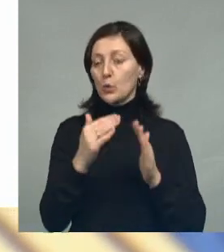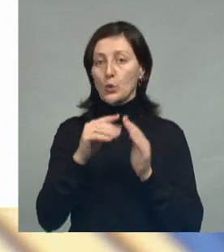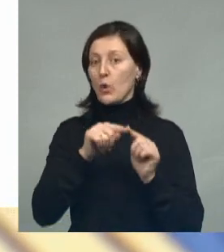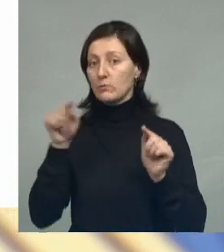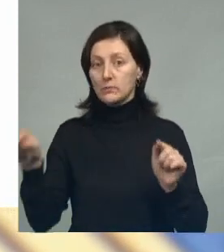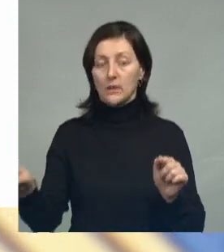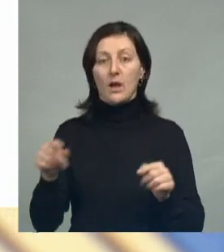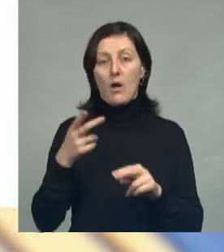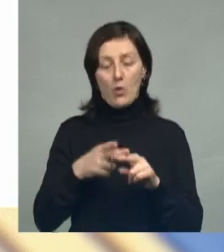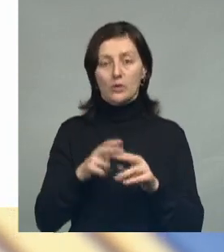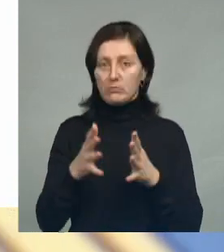весомым преимуществом